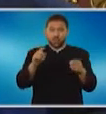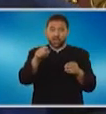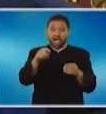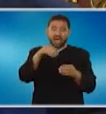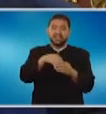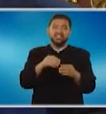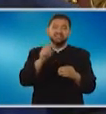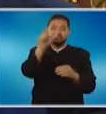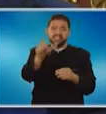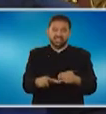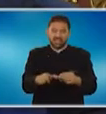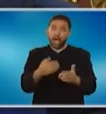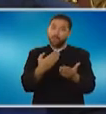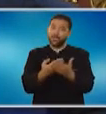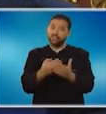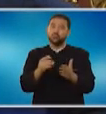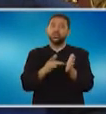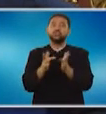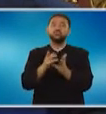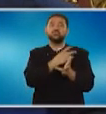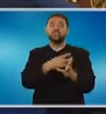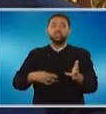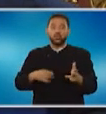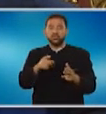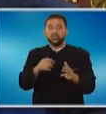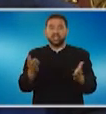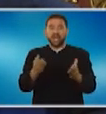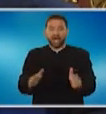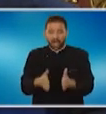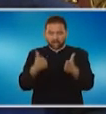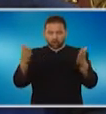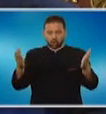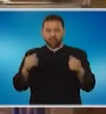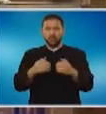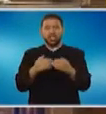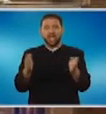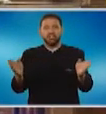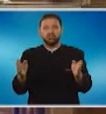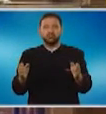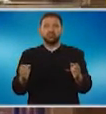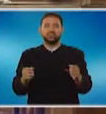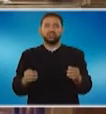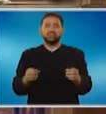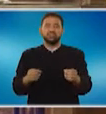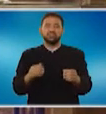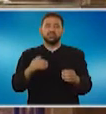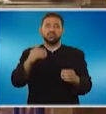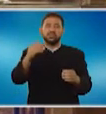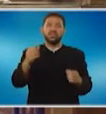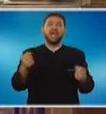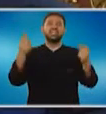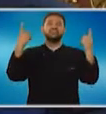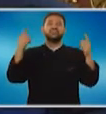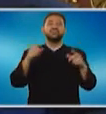sine, ci pentru Hristos, Cel ce a descoperit-o de la început, de la Geneză și până la final, până